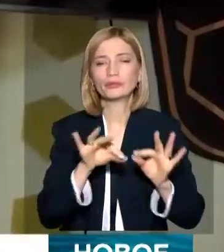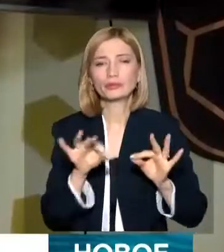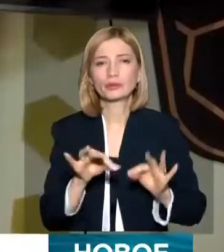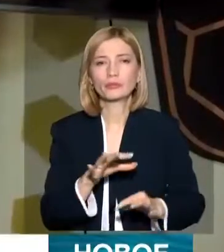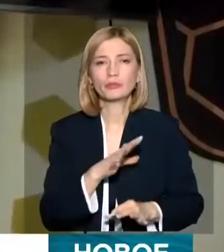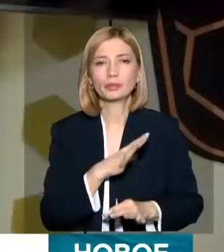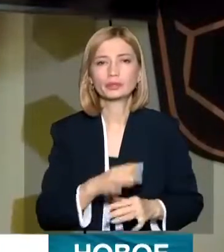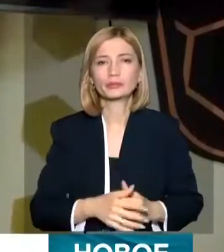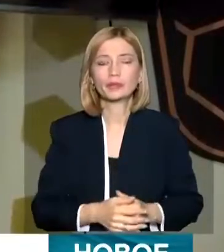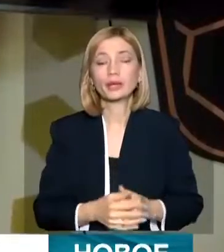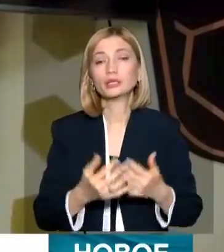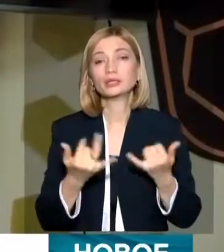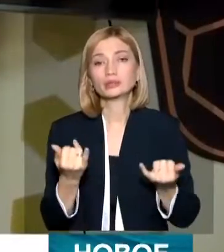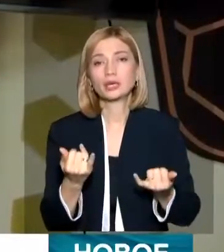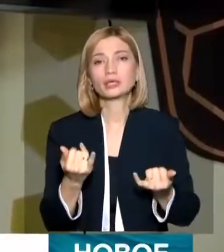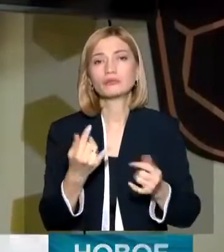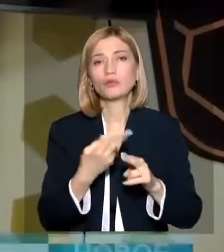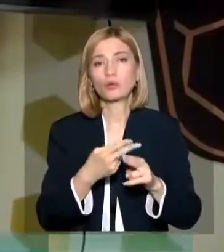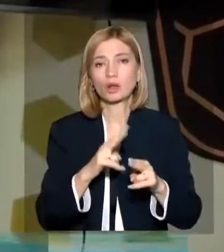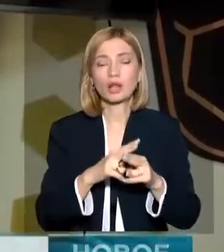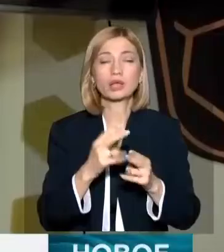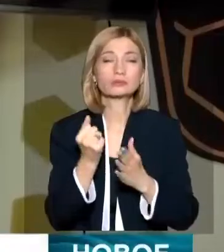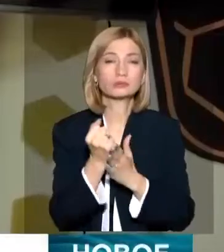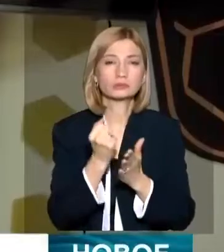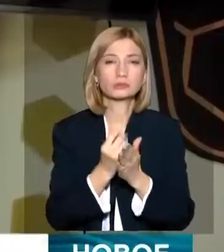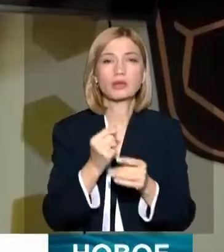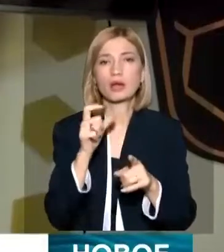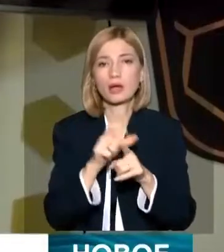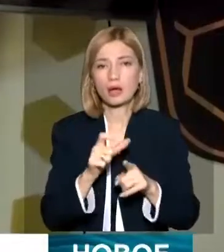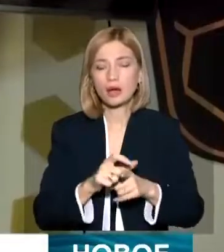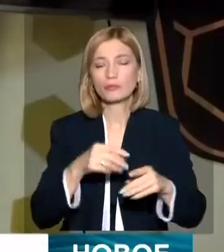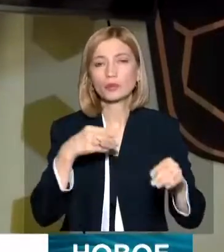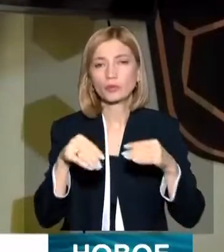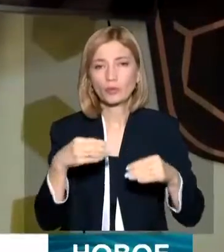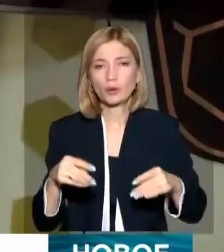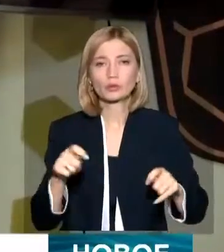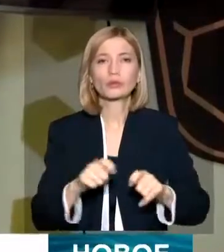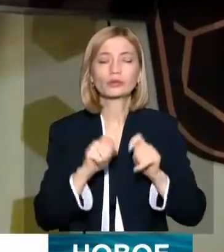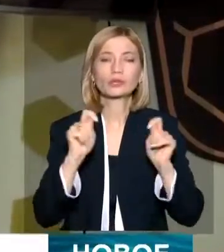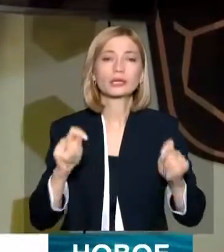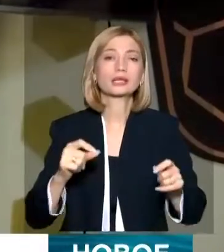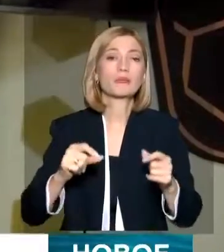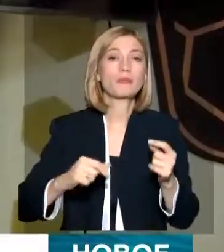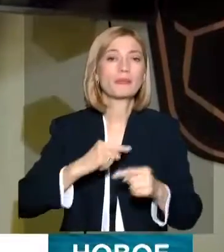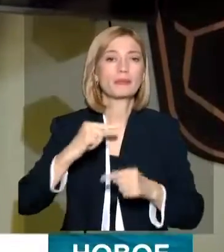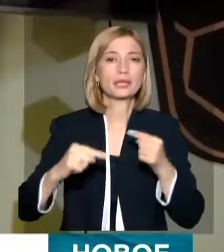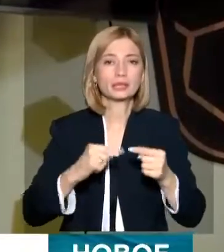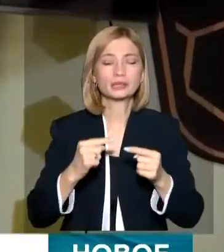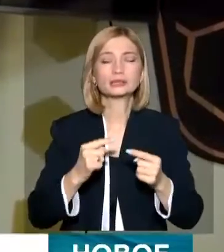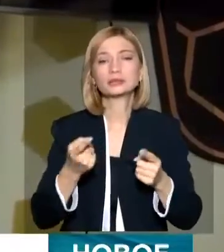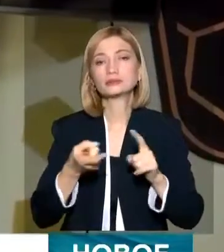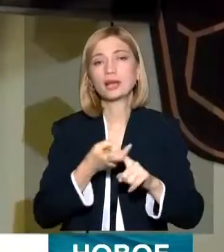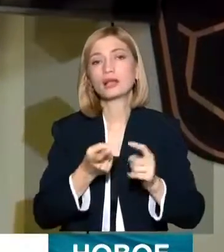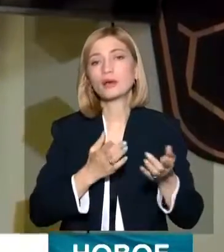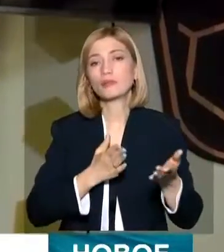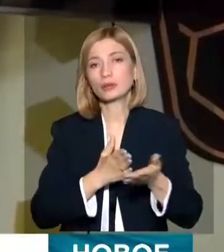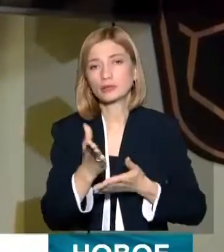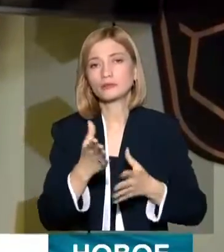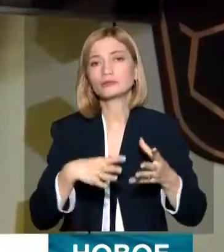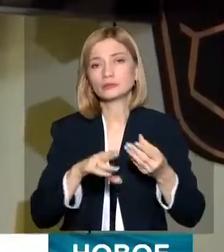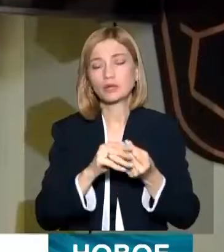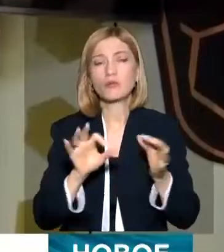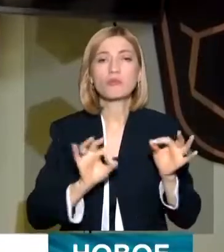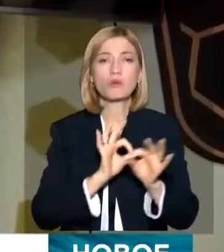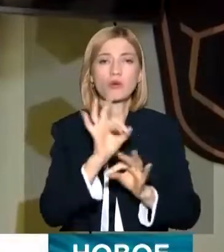молодежь. Сейчас мы в рамках бюджета проекта закупаем все необходимое для открытия бизнеса, в зависимости от направления. По плану все проекты должны